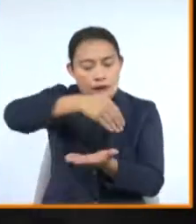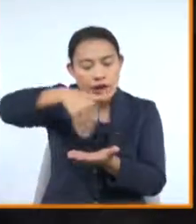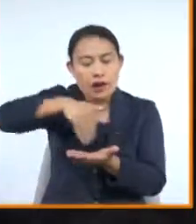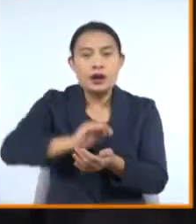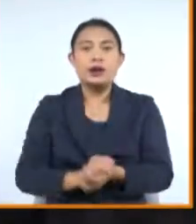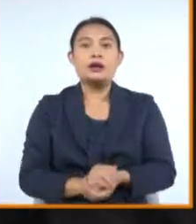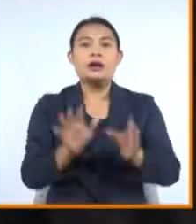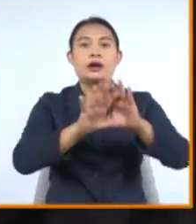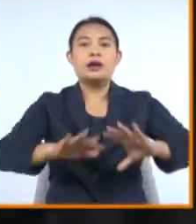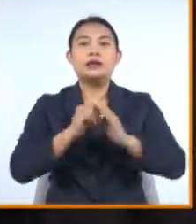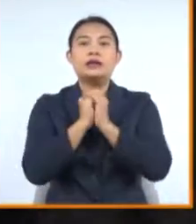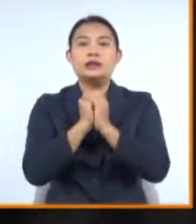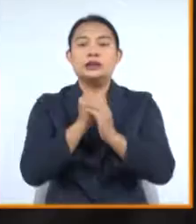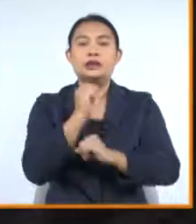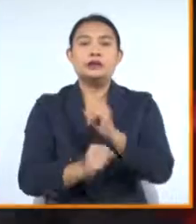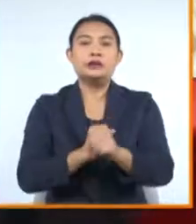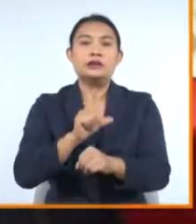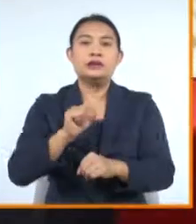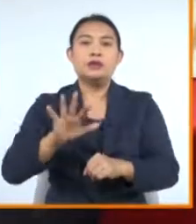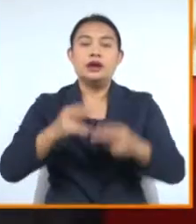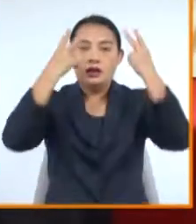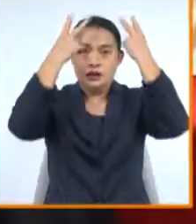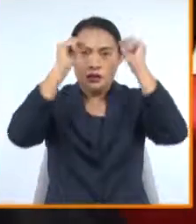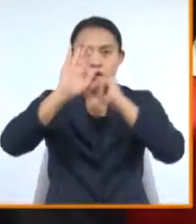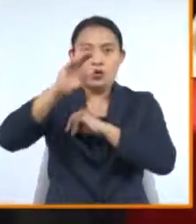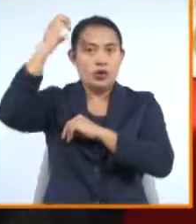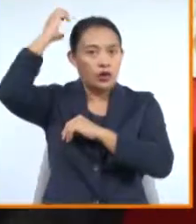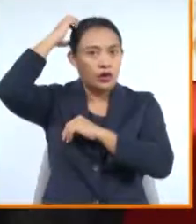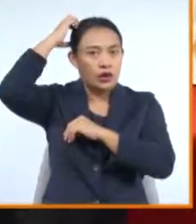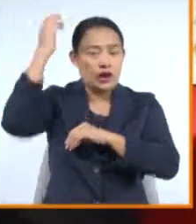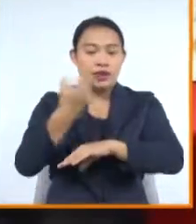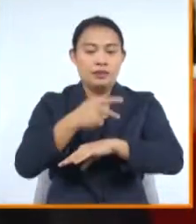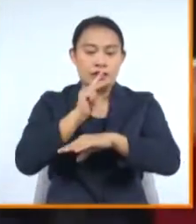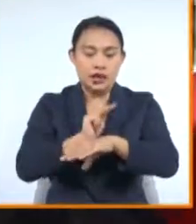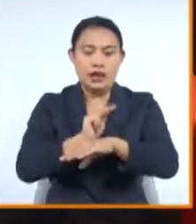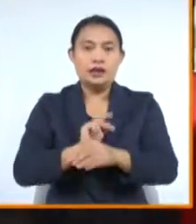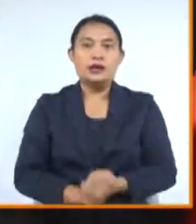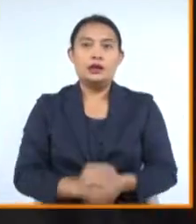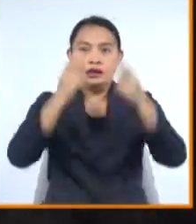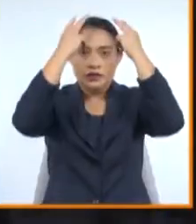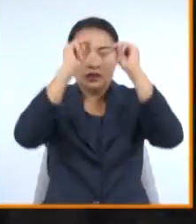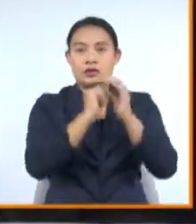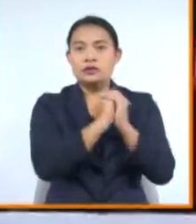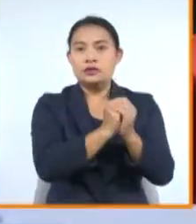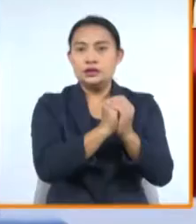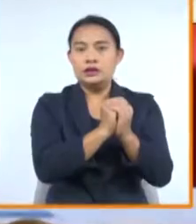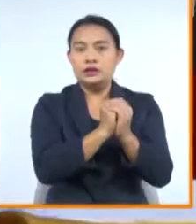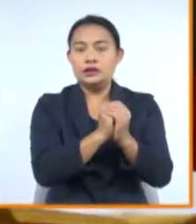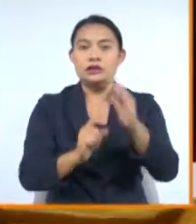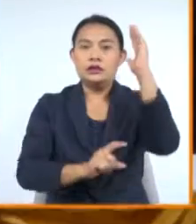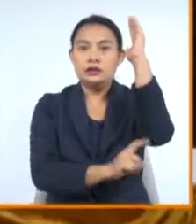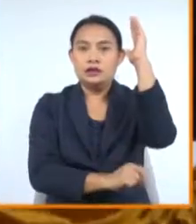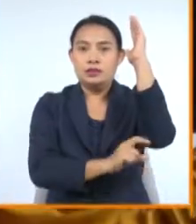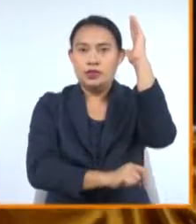จีนโดยนายกรัฐมนตรีสปป.ลาวในฐานะปีนี้เป็นประธานอาเซียนนายกรัฐมนตรีจีนและนายกรัฐมนตรีสิงคโป